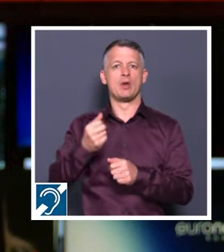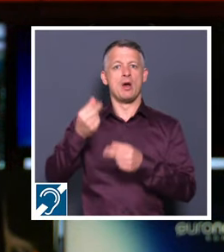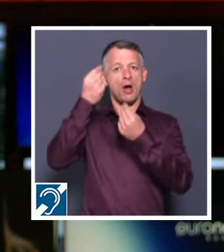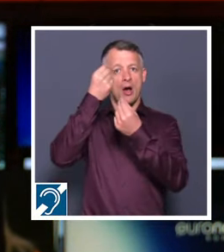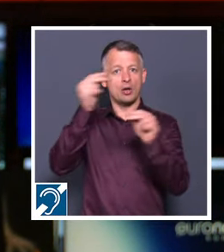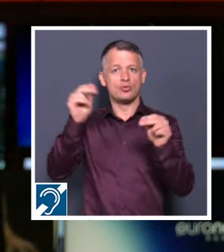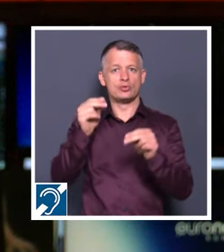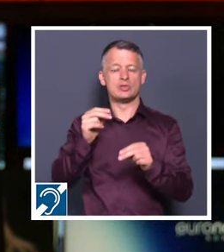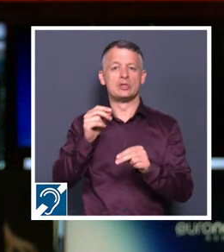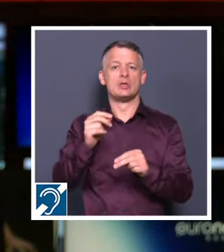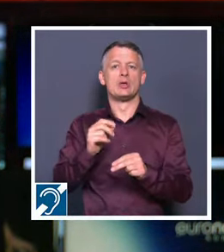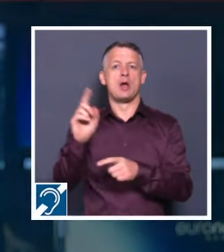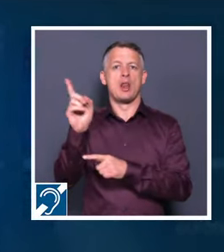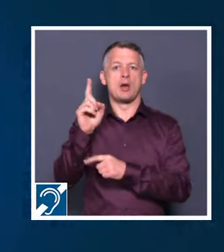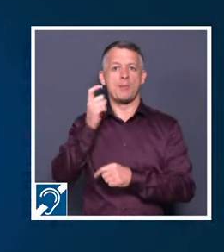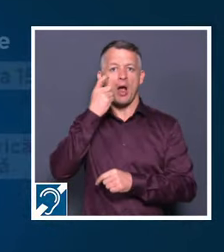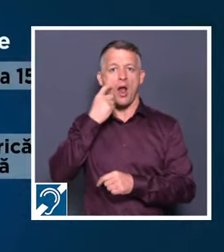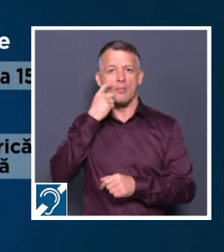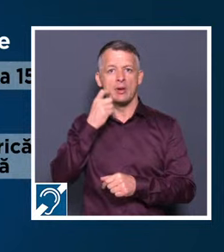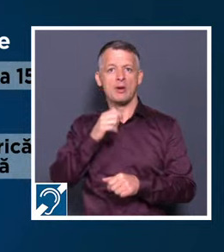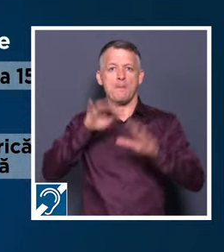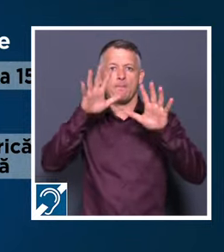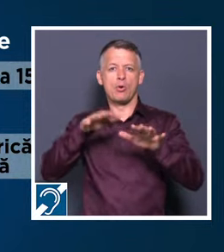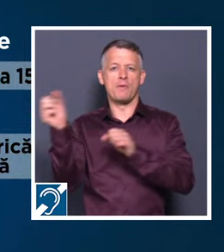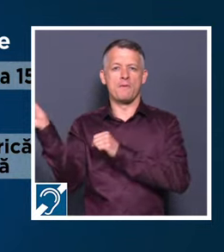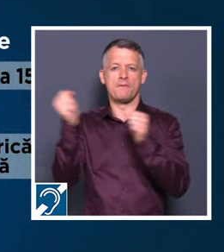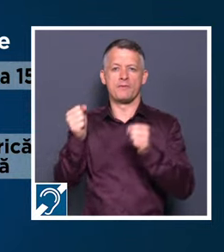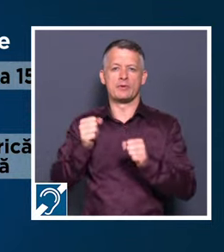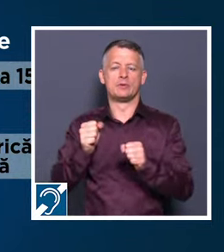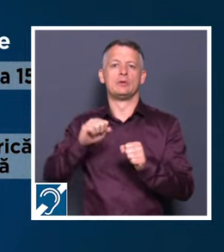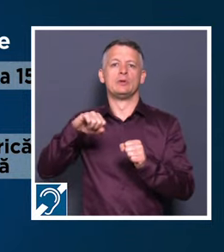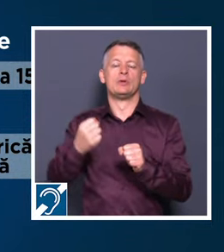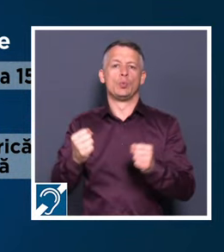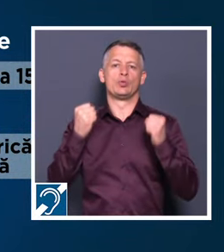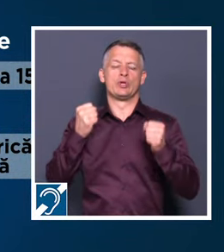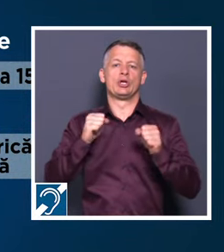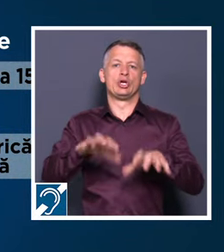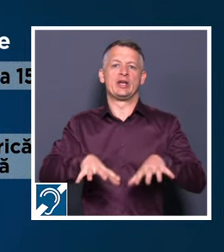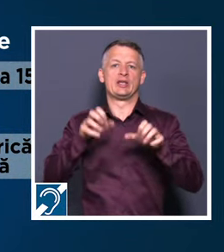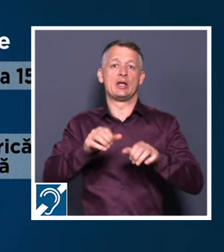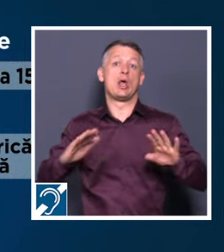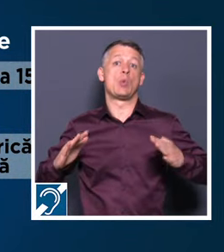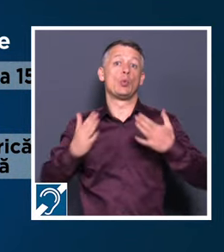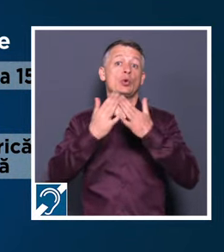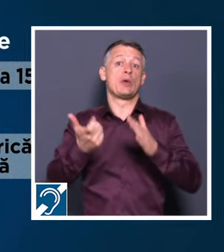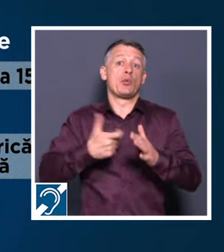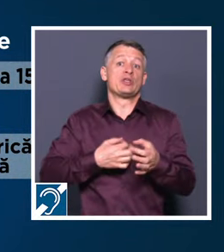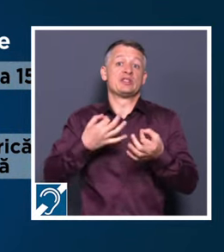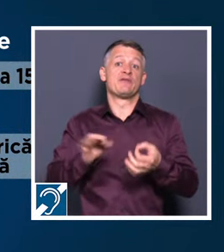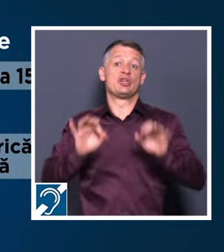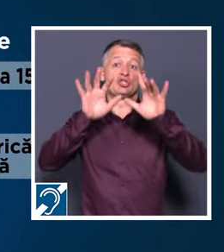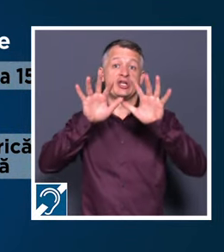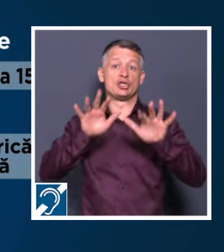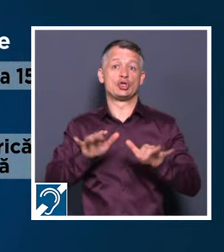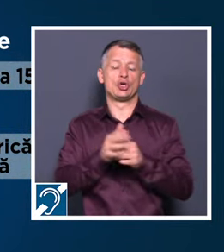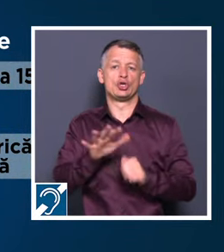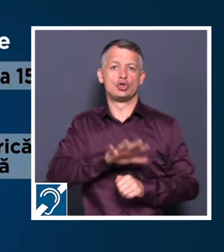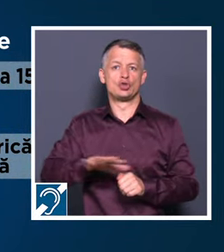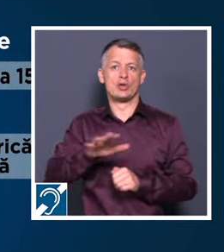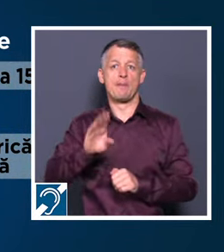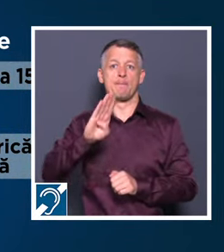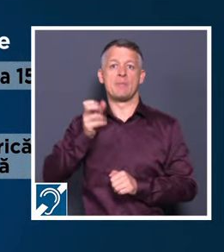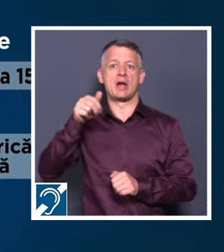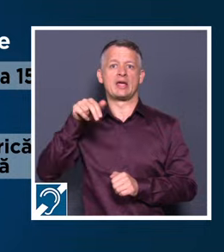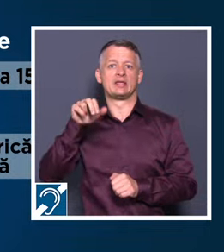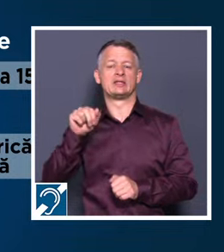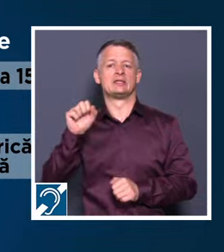în vigoare încă de ieri. Sunt ploi, vânt puternic și grindină, iar la munte nu este exclus să avem și ninsori. Zonele cele mai afectate sunt Banat,